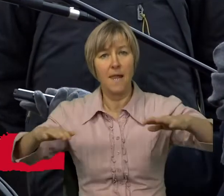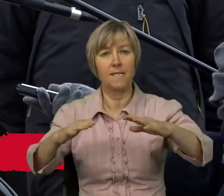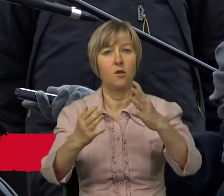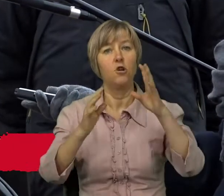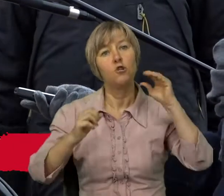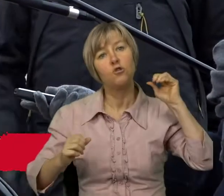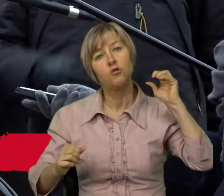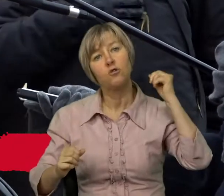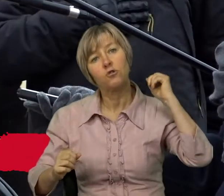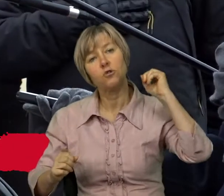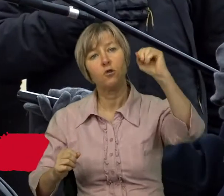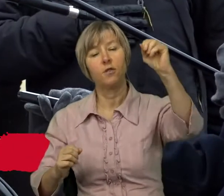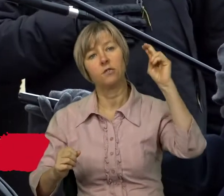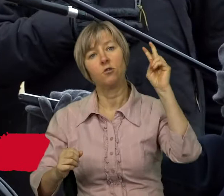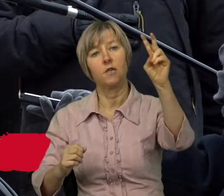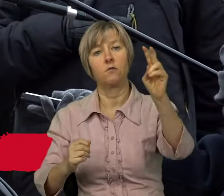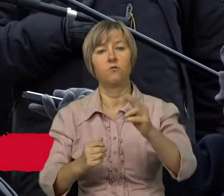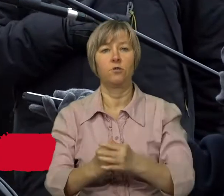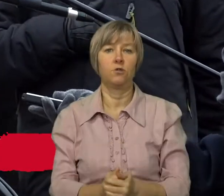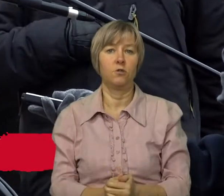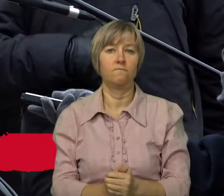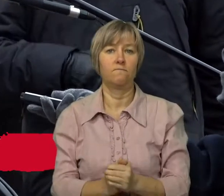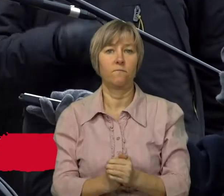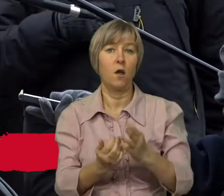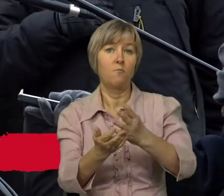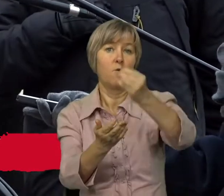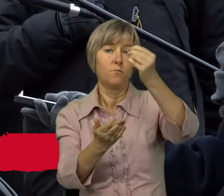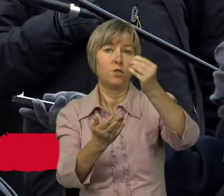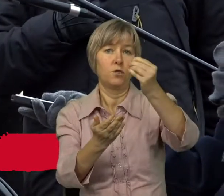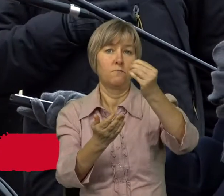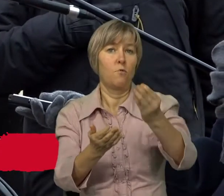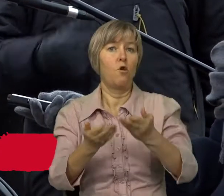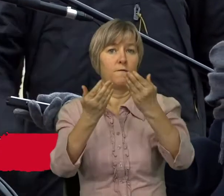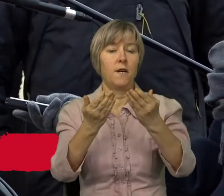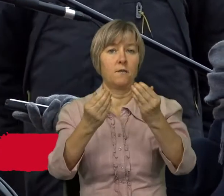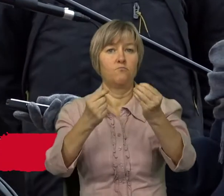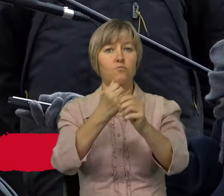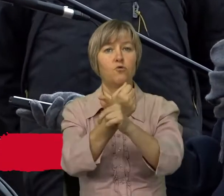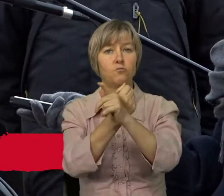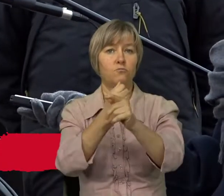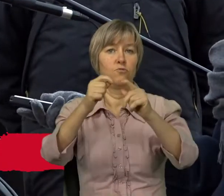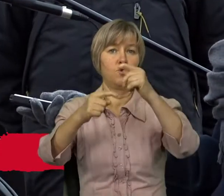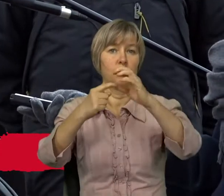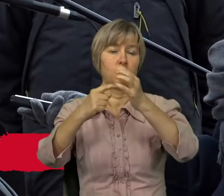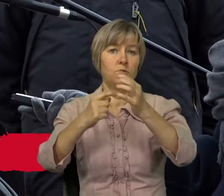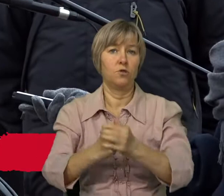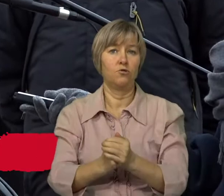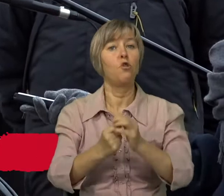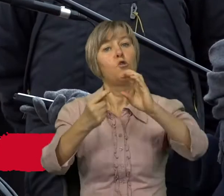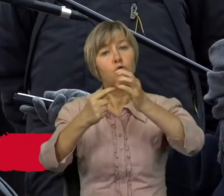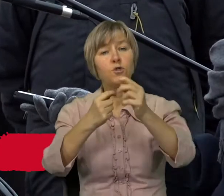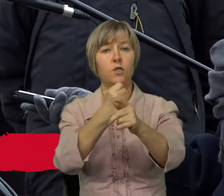stóp pomnika poległych stoczniowców 1970, bo grudzień